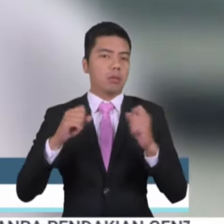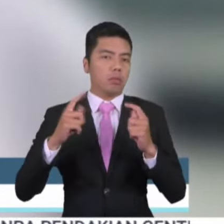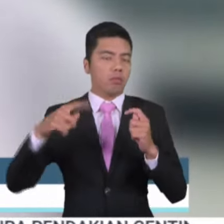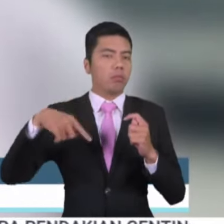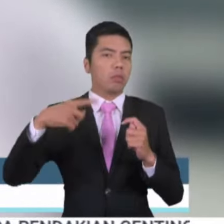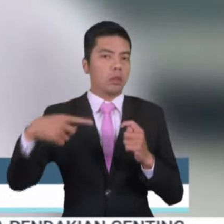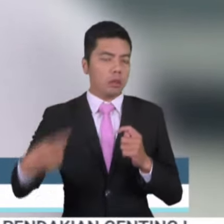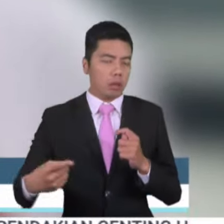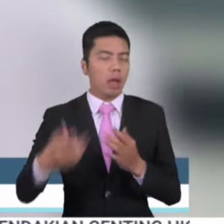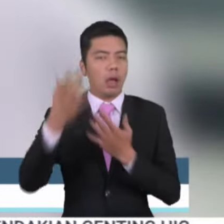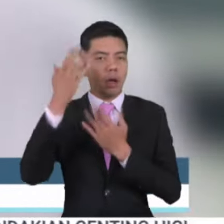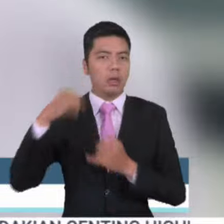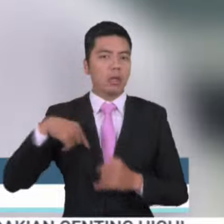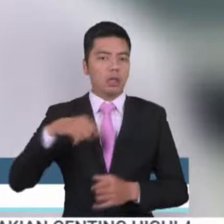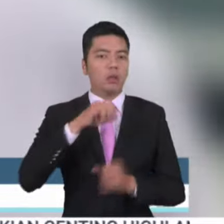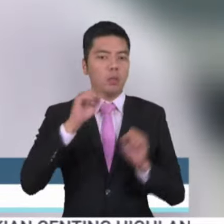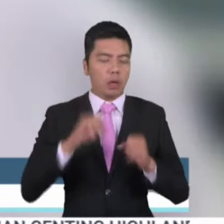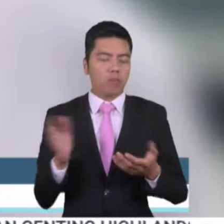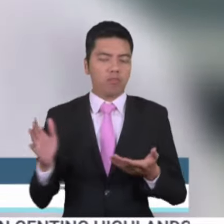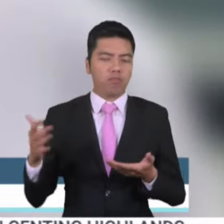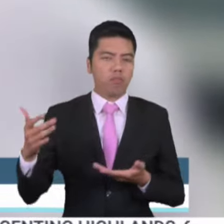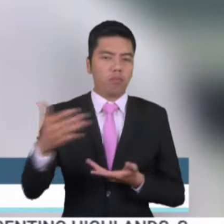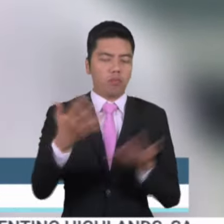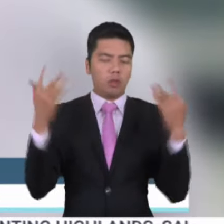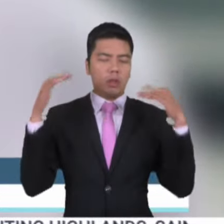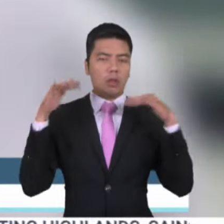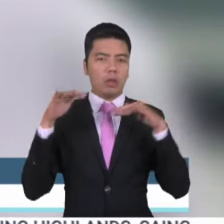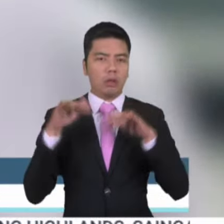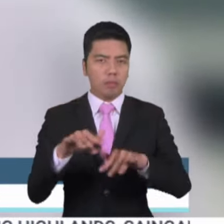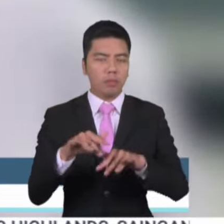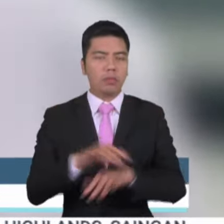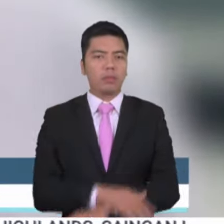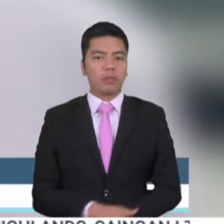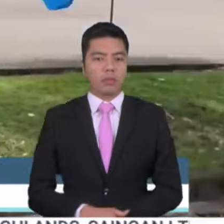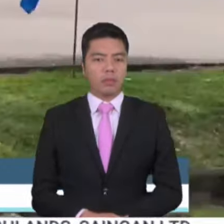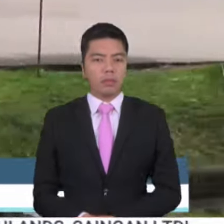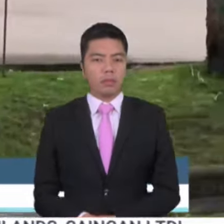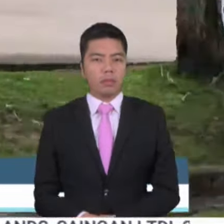ini agar kita menyuburkan lagi sistem demokrasi.